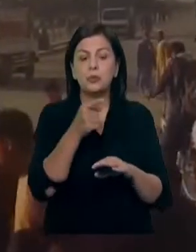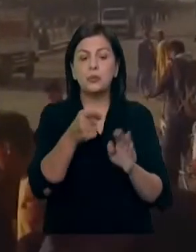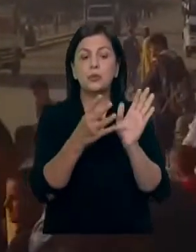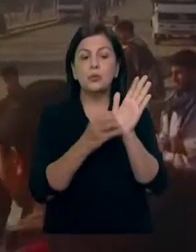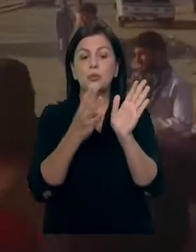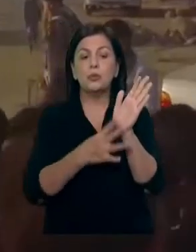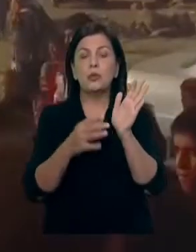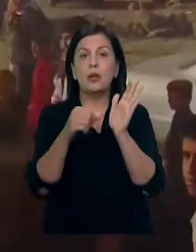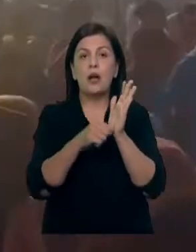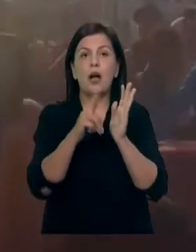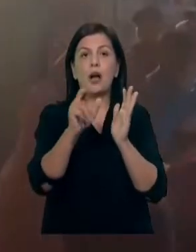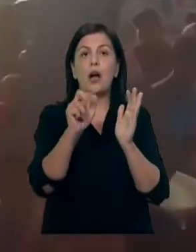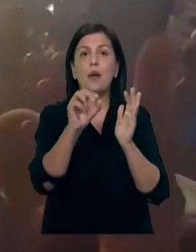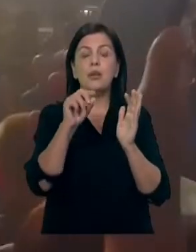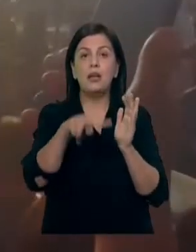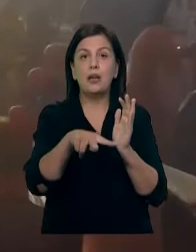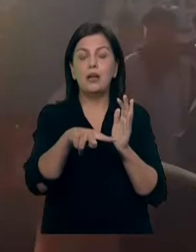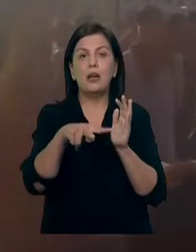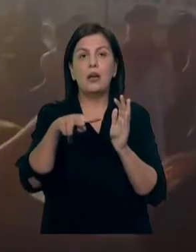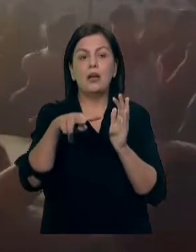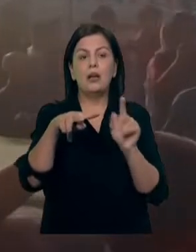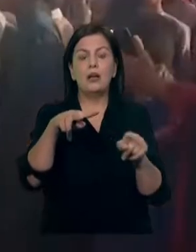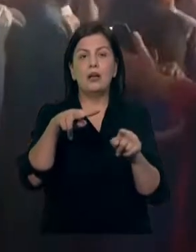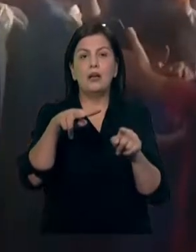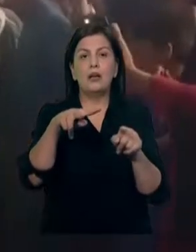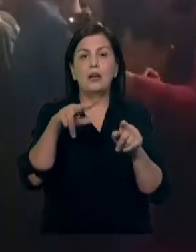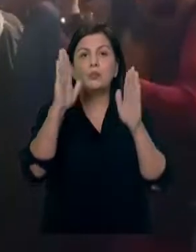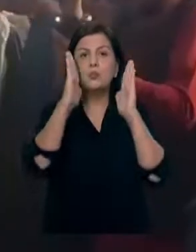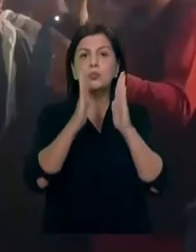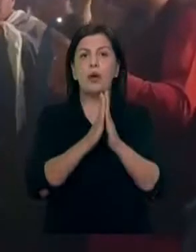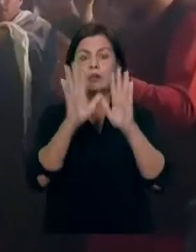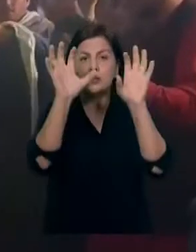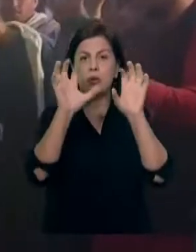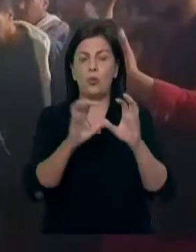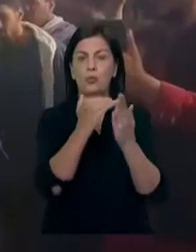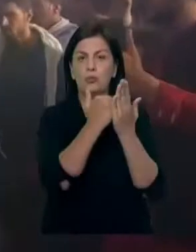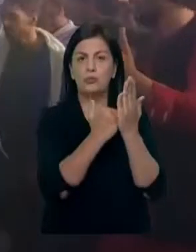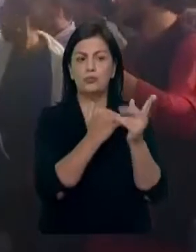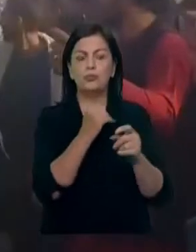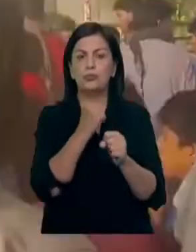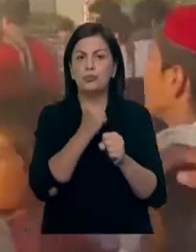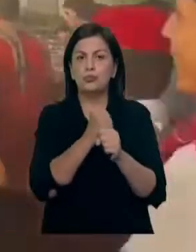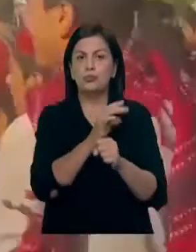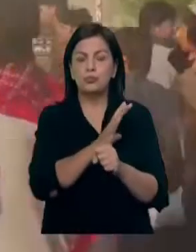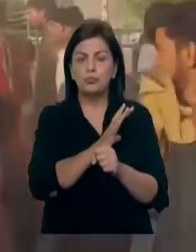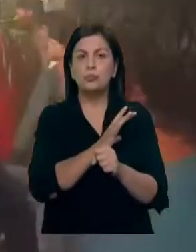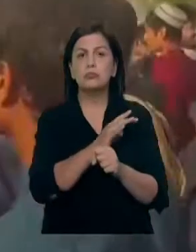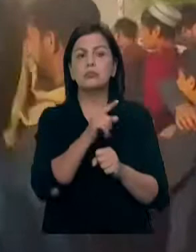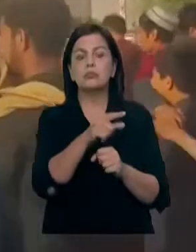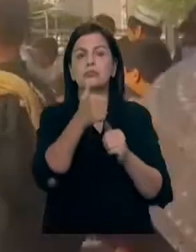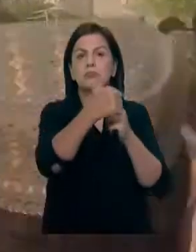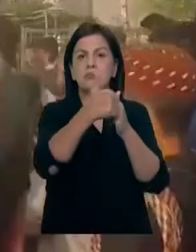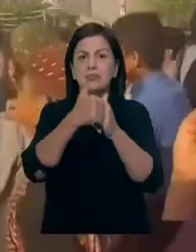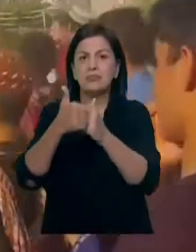1996-cı ildə Kabilə daxil olaraq Əfqanistan İslam Əmirliyini qurub. Nüfuzlu dövlətlərin dəstək verməsi ilə güclənərək həm qonşu